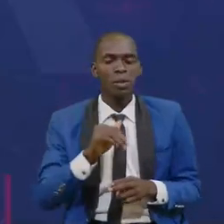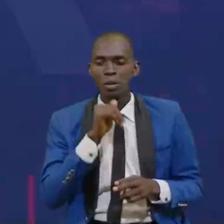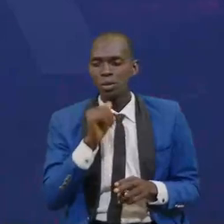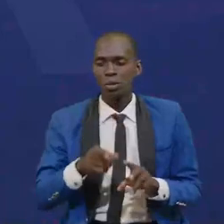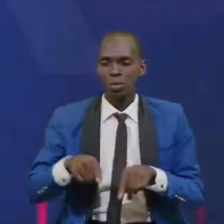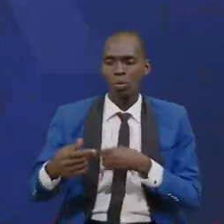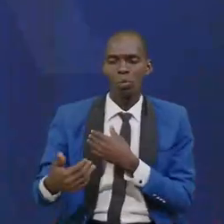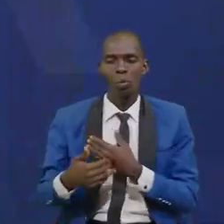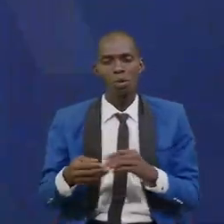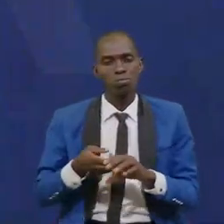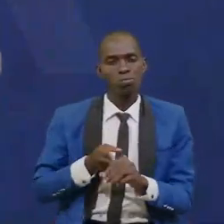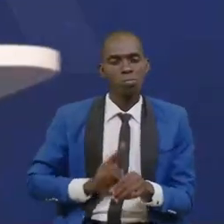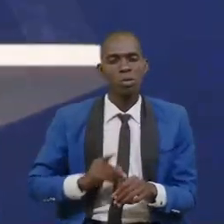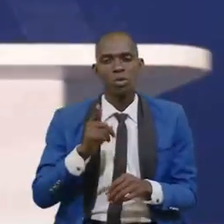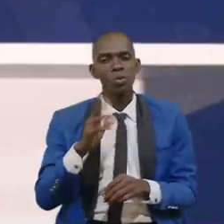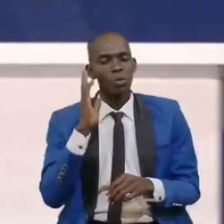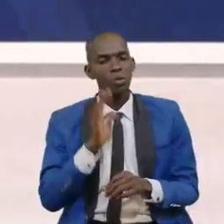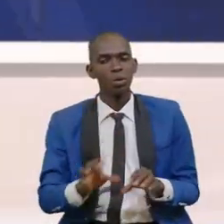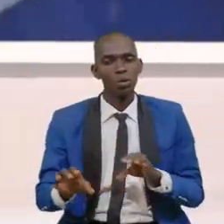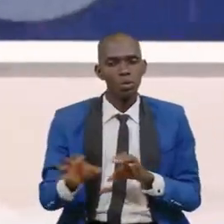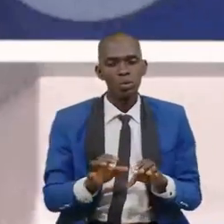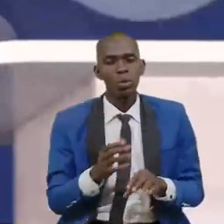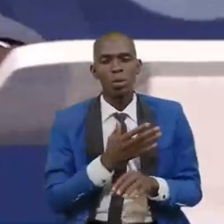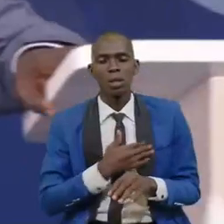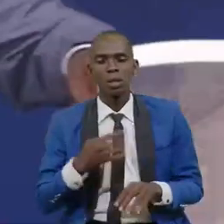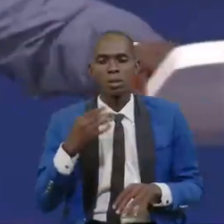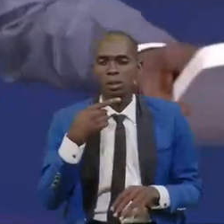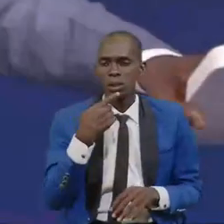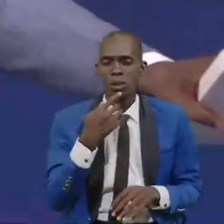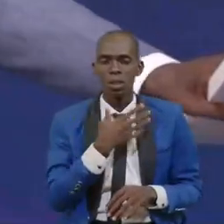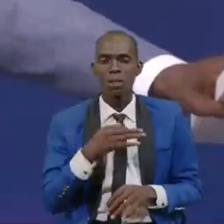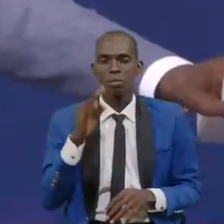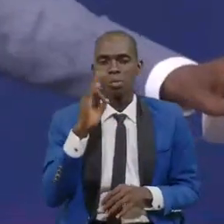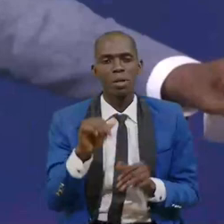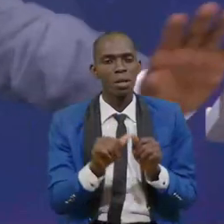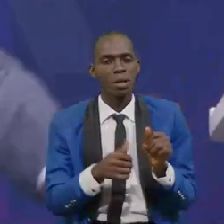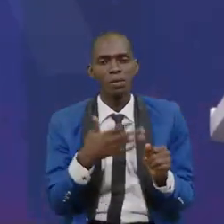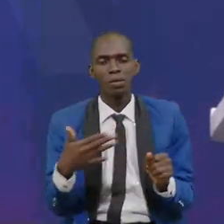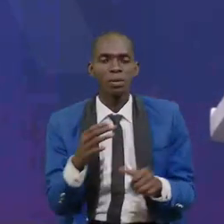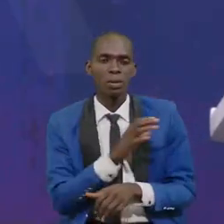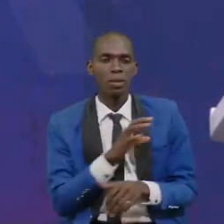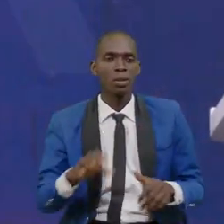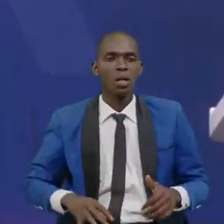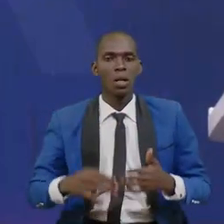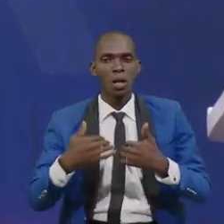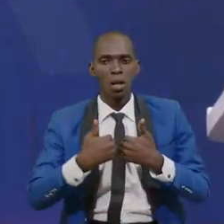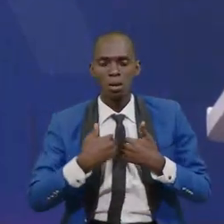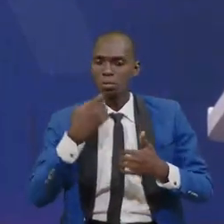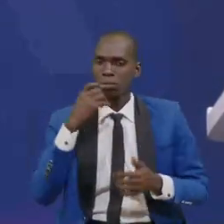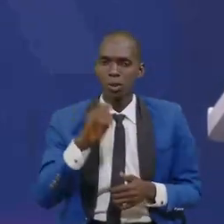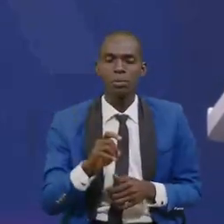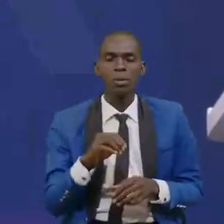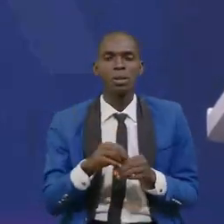retirer. Tu feras, diras, prêcheras tout ce que Christ a